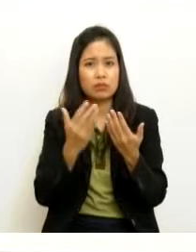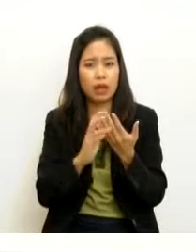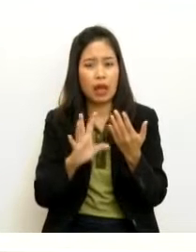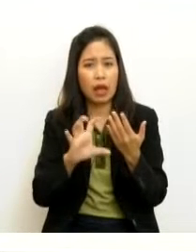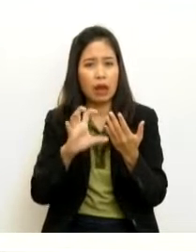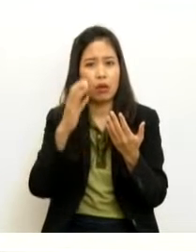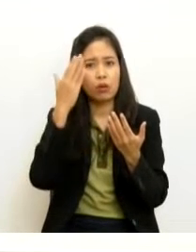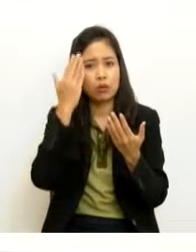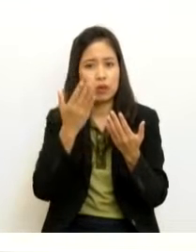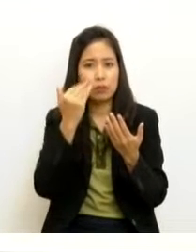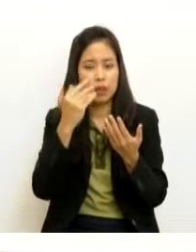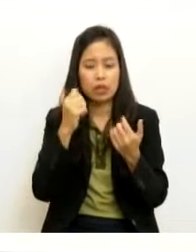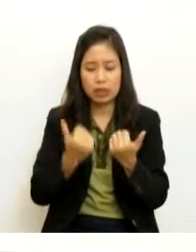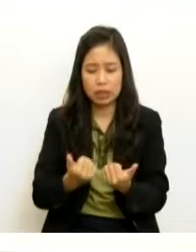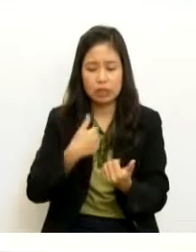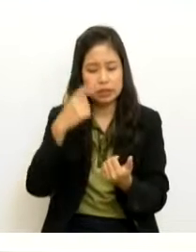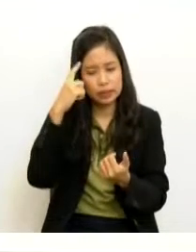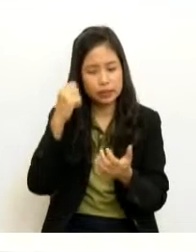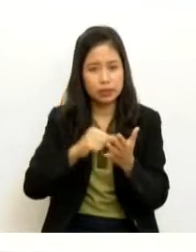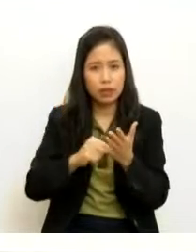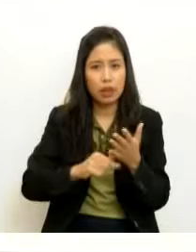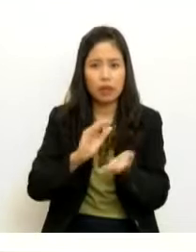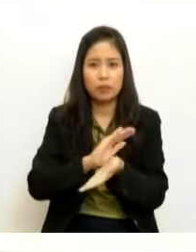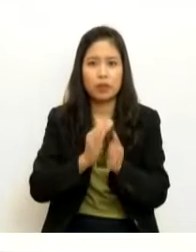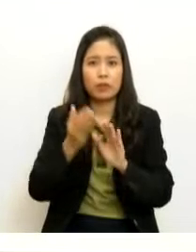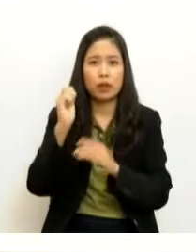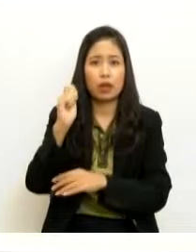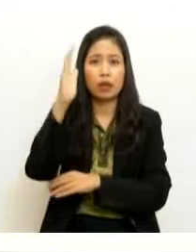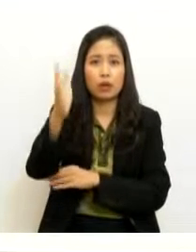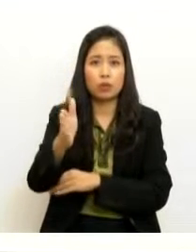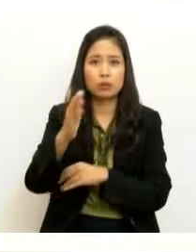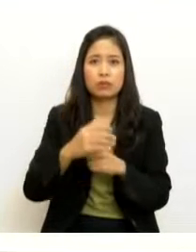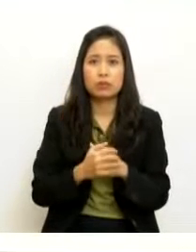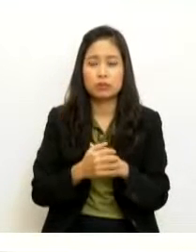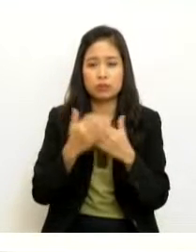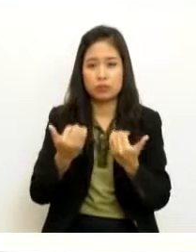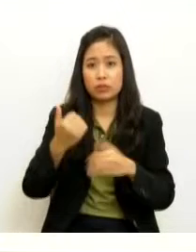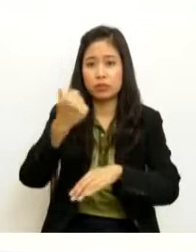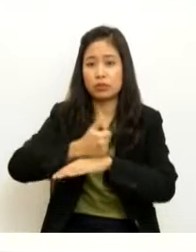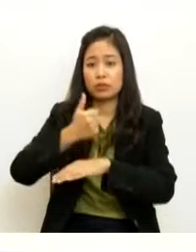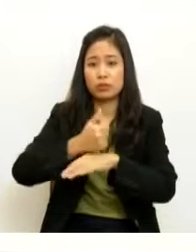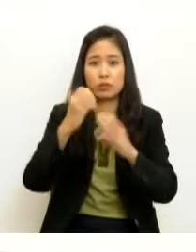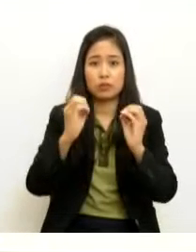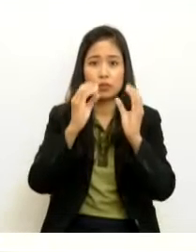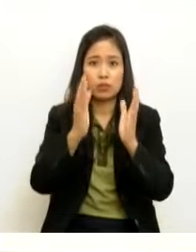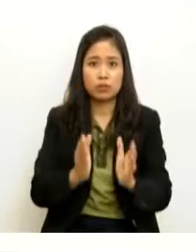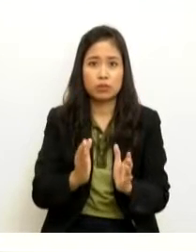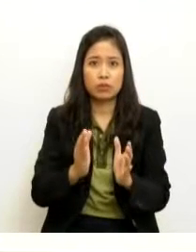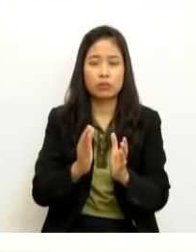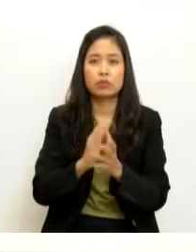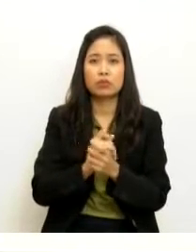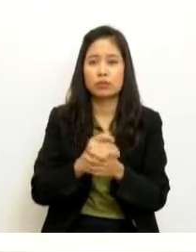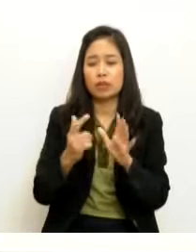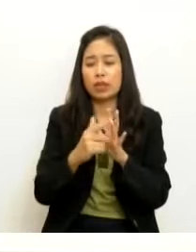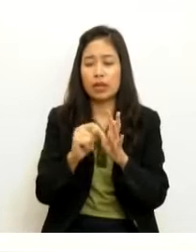การแก้ไขเปลี่ยนแปลงในอนาคตก็หวังเป็นอย่างยิ่งว่าท่านผู้อำนวยการคุณครูรวมทั้งเขตพื้น